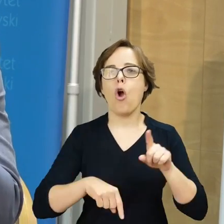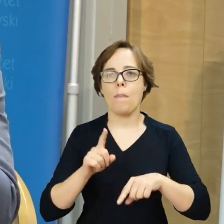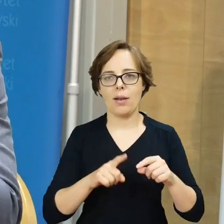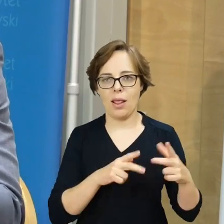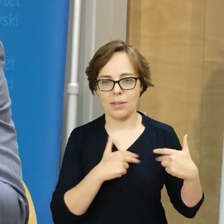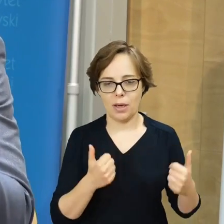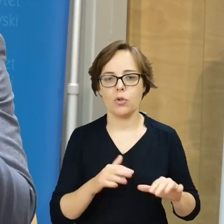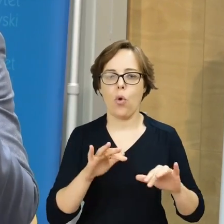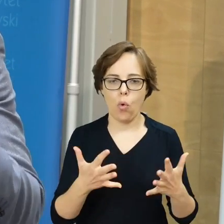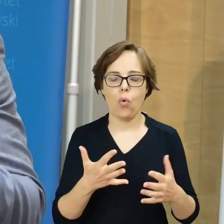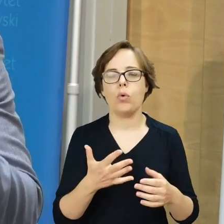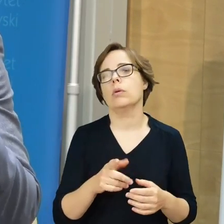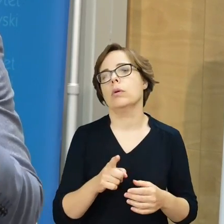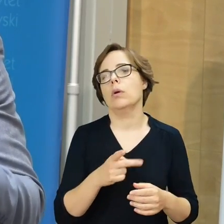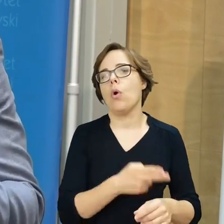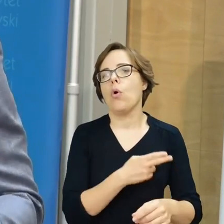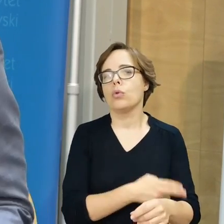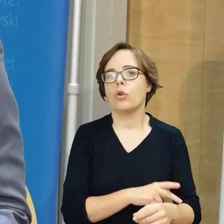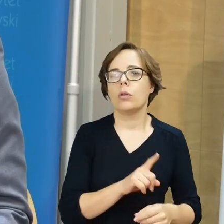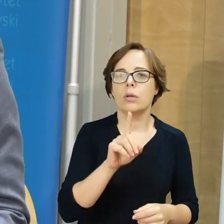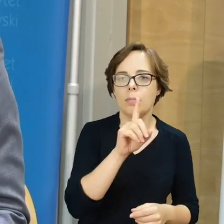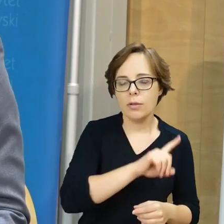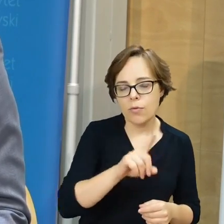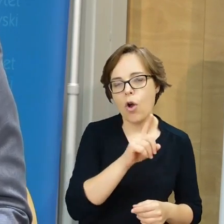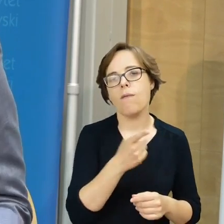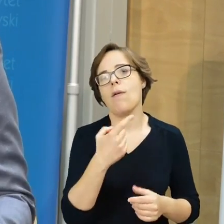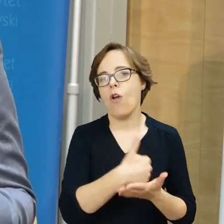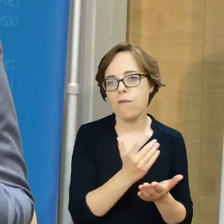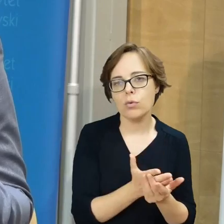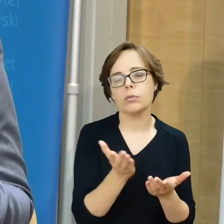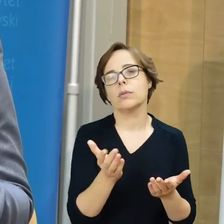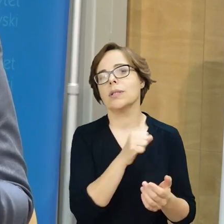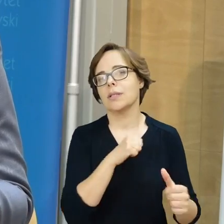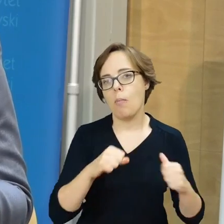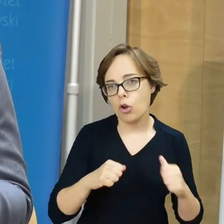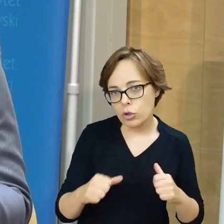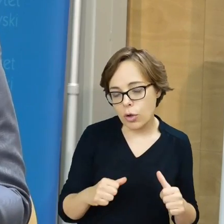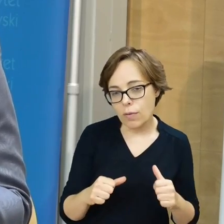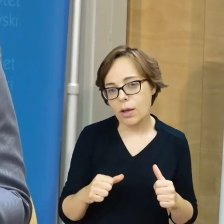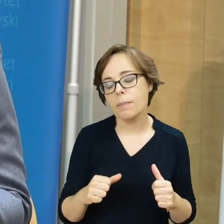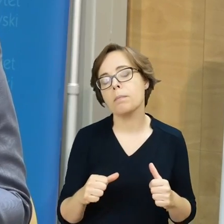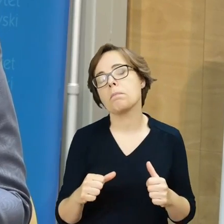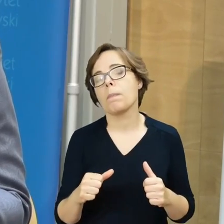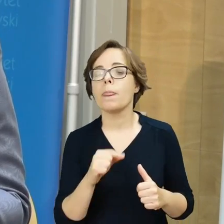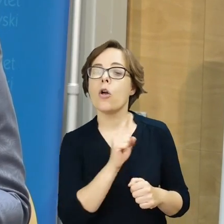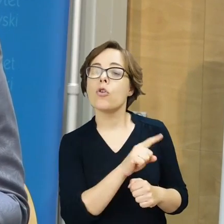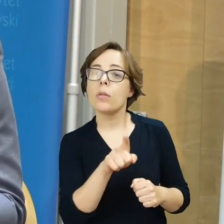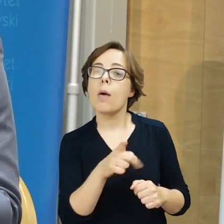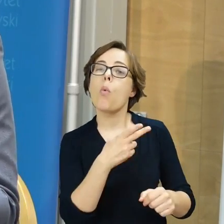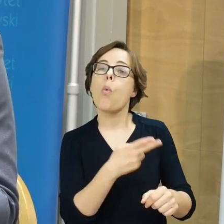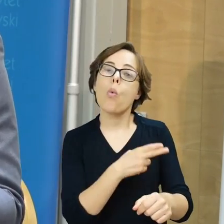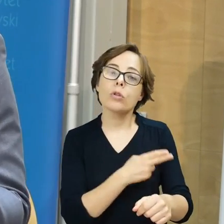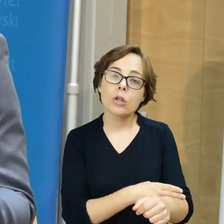administracji publicznej rozumianej centralnie, wojewódzkiej, samorządowej, to tam jeszcze ten poziom rozumienia tych spraw administracyjnych